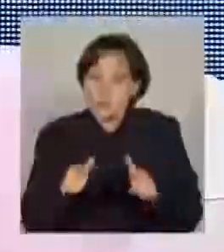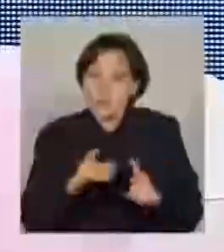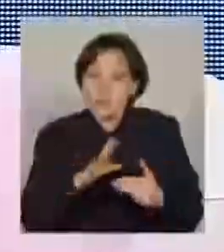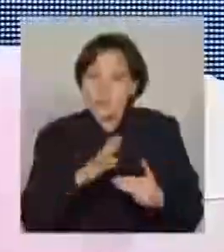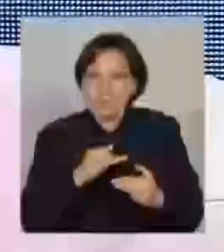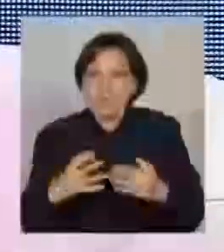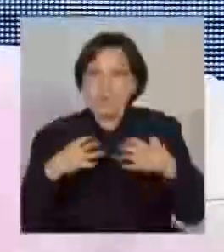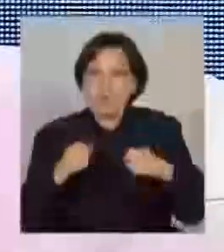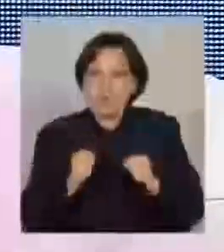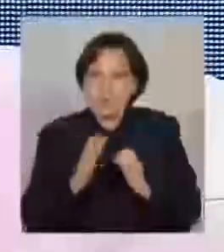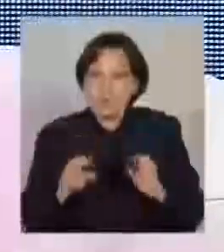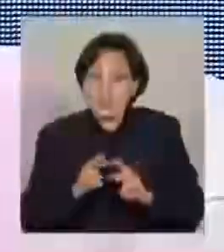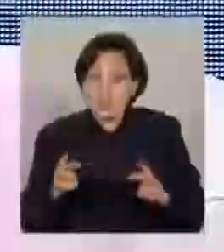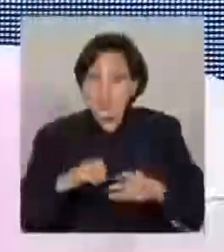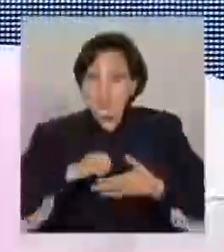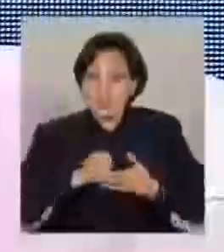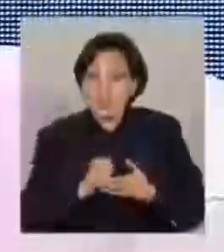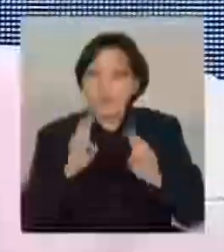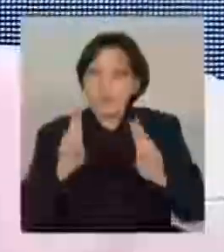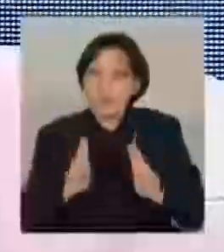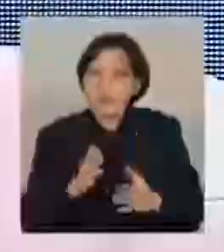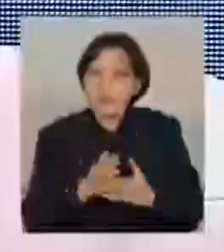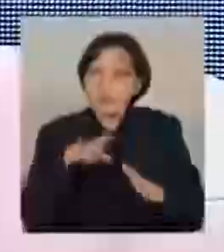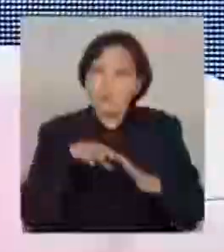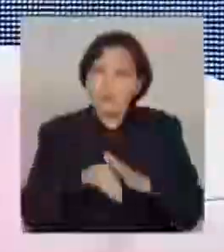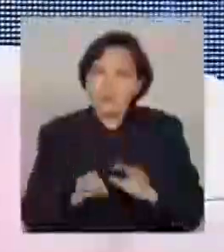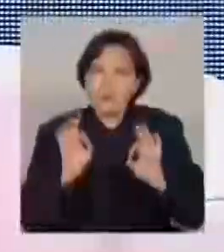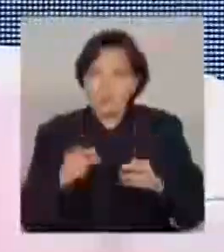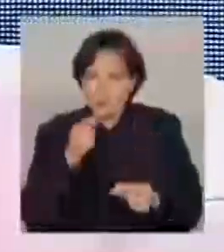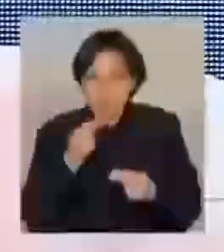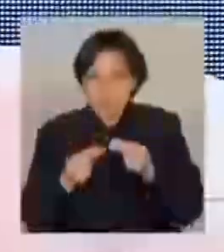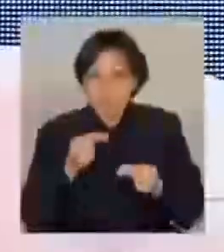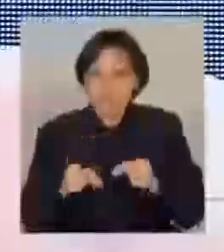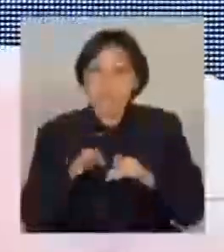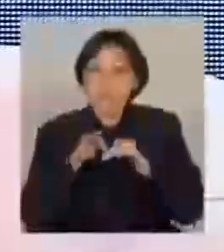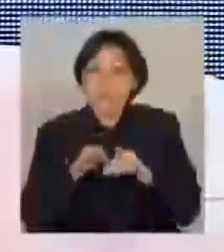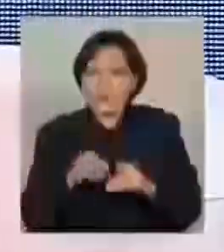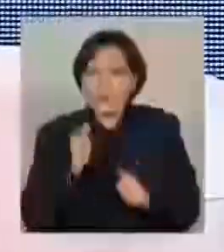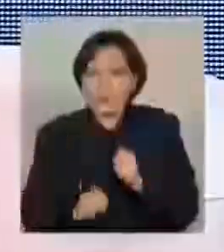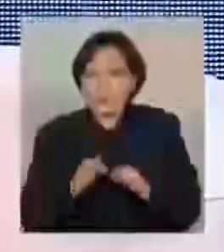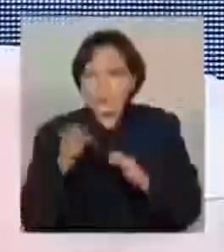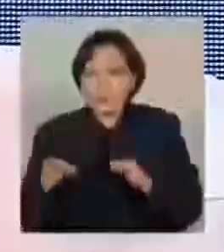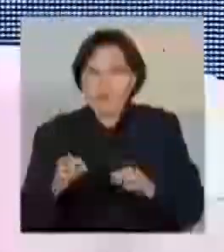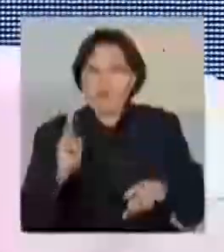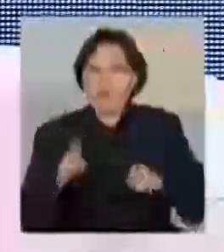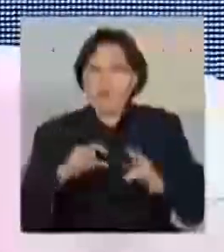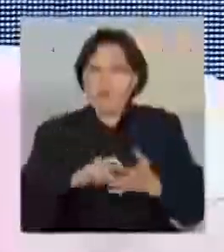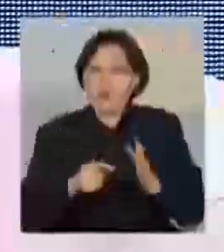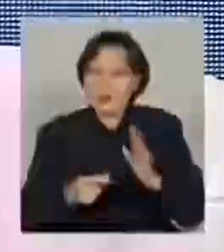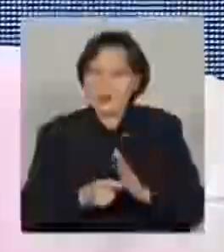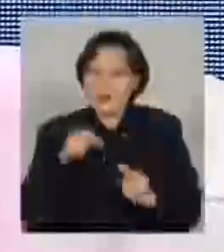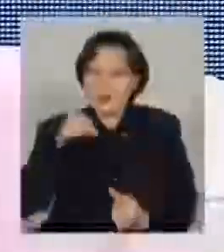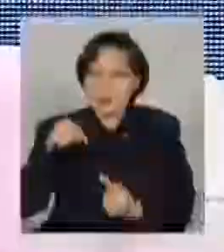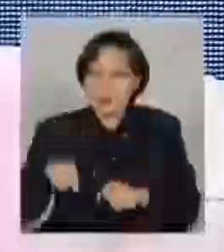Қазақстанда денсаулық сақтау министрлігі бекіткен норма бар. Соның аясында дұрыс тамақтандыру ұйымдастырылады. Әр өңірдің ас талғамына сай болады.